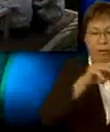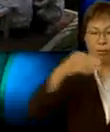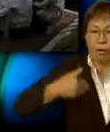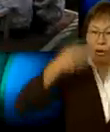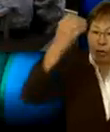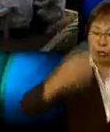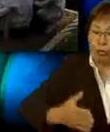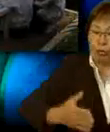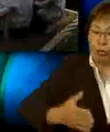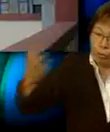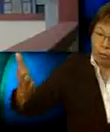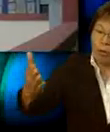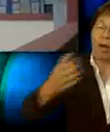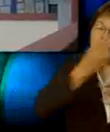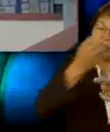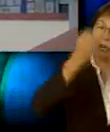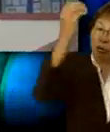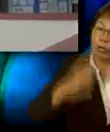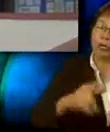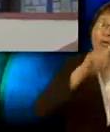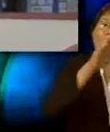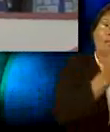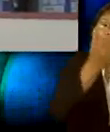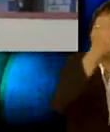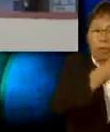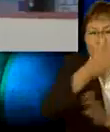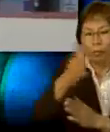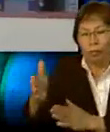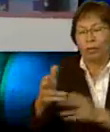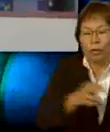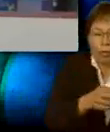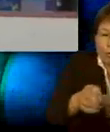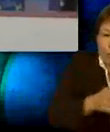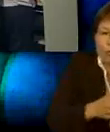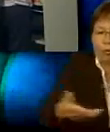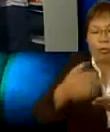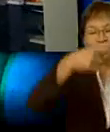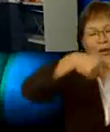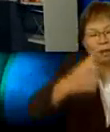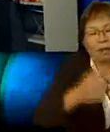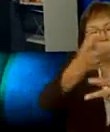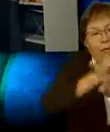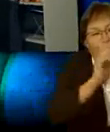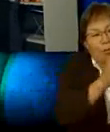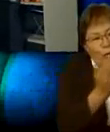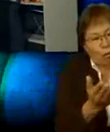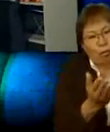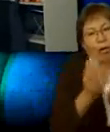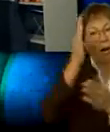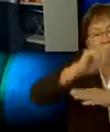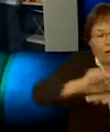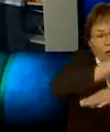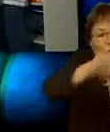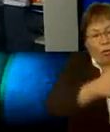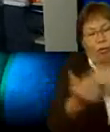mempunyai guru media ataupun guru perpustakaan yang menguruskan urusan-urusan berkaitan dengan peminjaman buku-buku yang